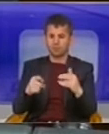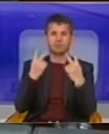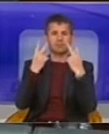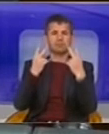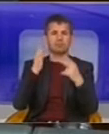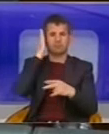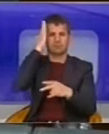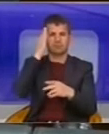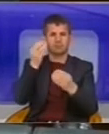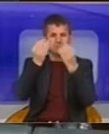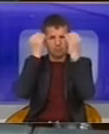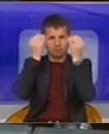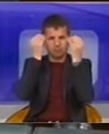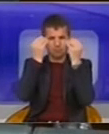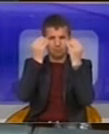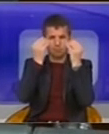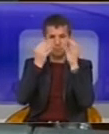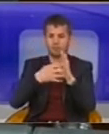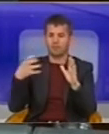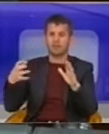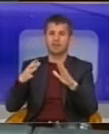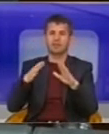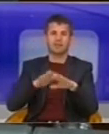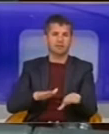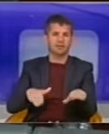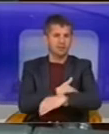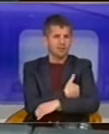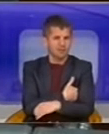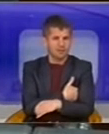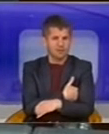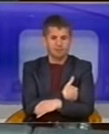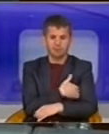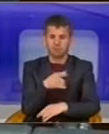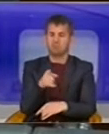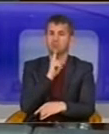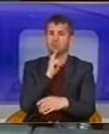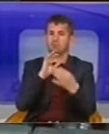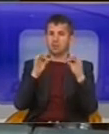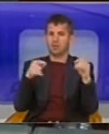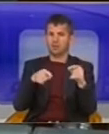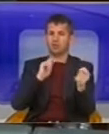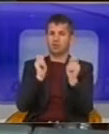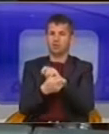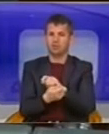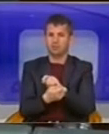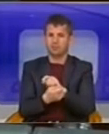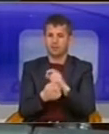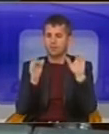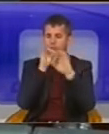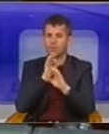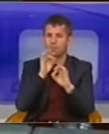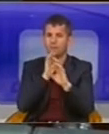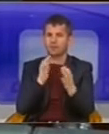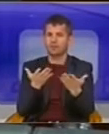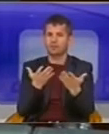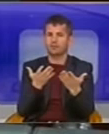orientimin në arsimin e mëtejmë të nxënësve. Kjo që thuhet në kuadër të reformave nuk do të bëj fare me reforma,